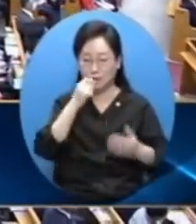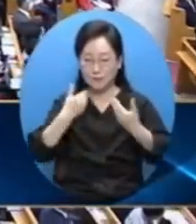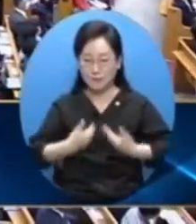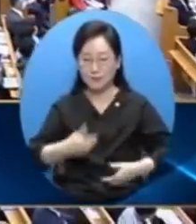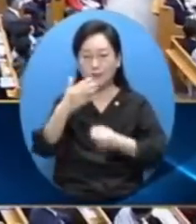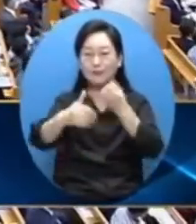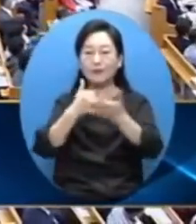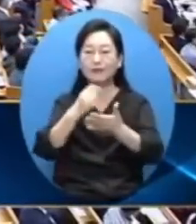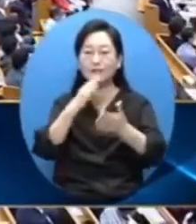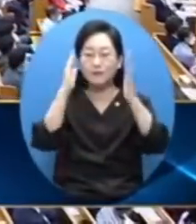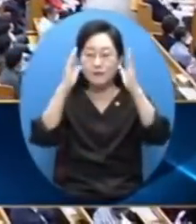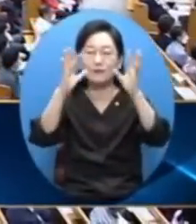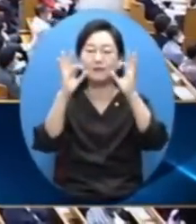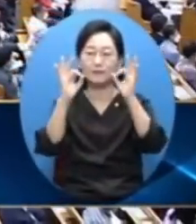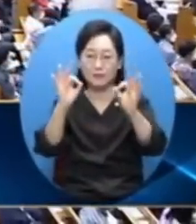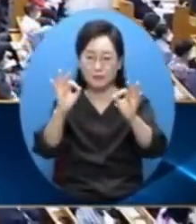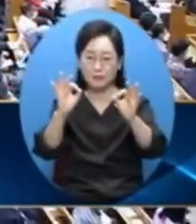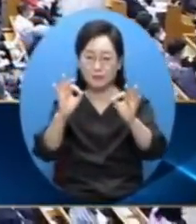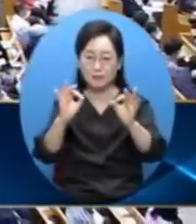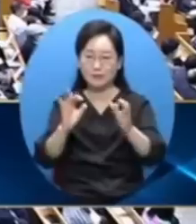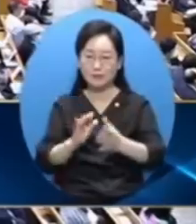잠잠히 하나님만 바라라